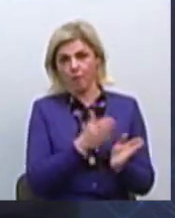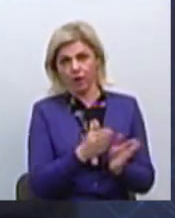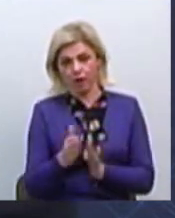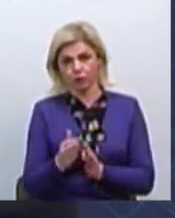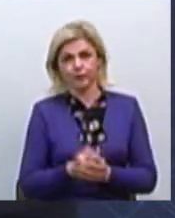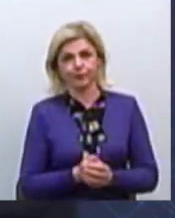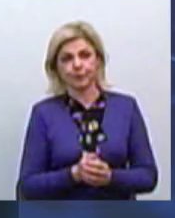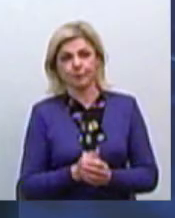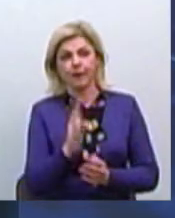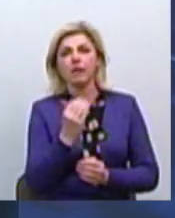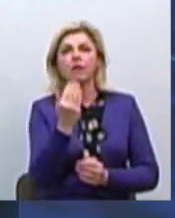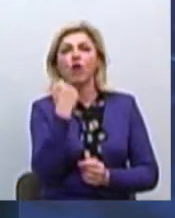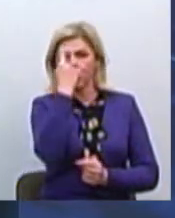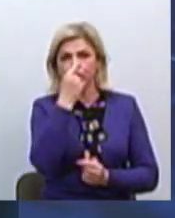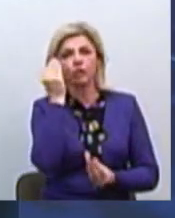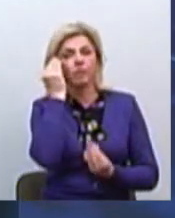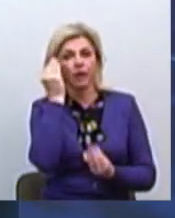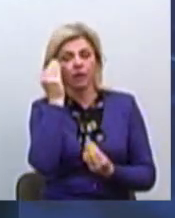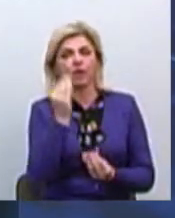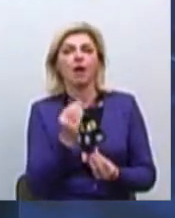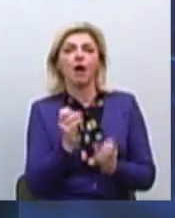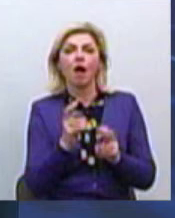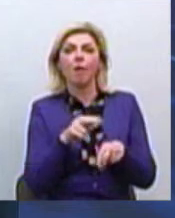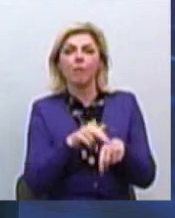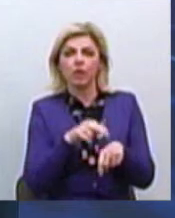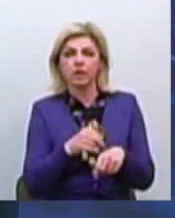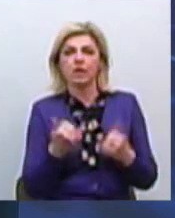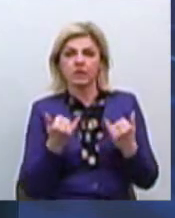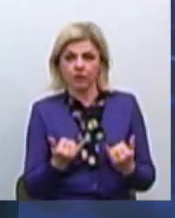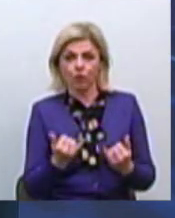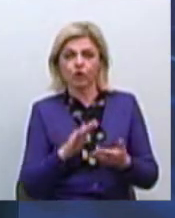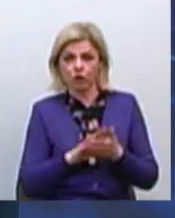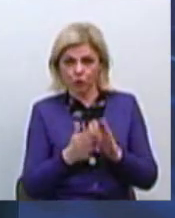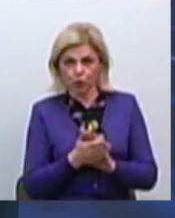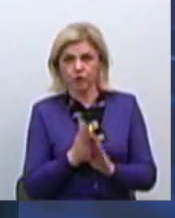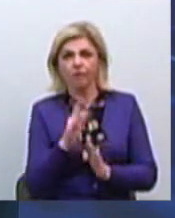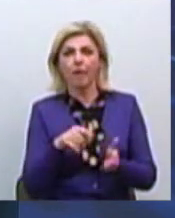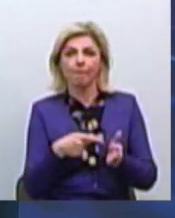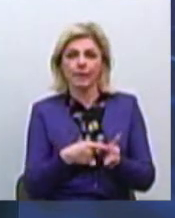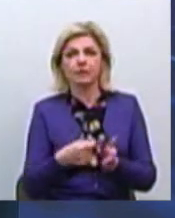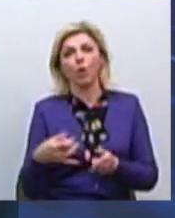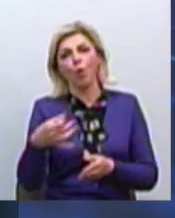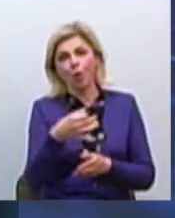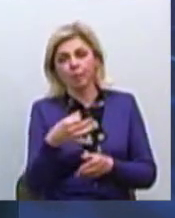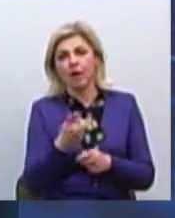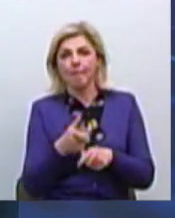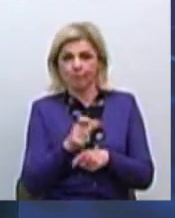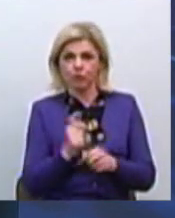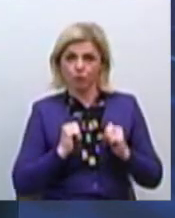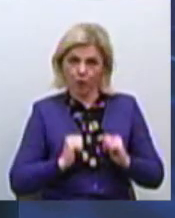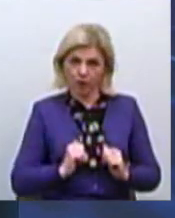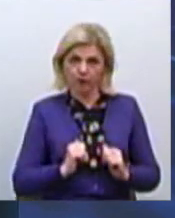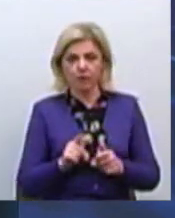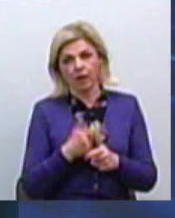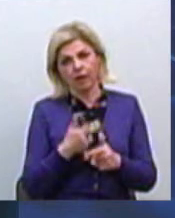ласка, на вашу особисту думку, як поліцейського, на сьогоднішній день ситуація в місті та області більш спокійна?